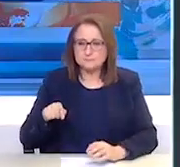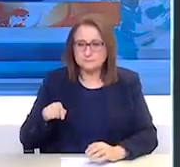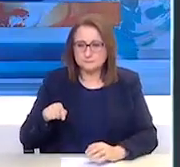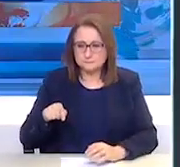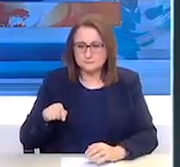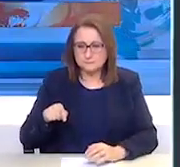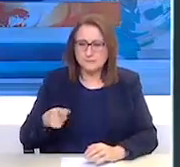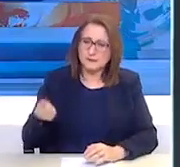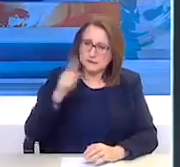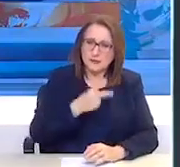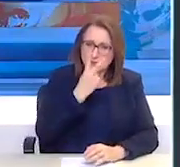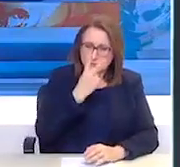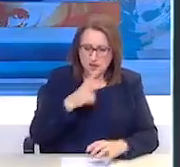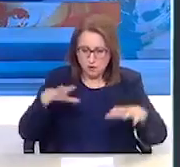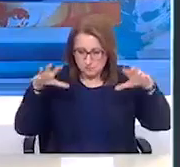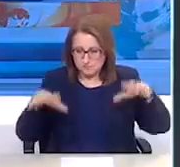citysolidarity.gov.gr και το